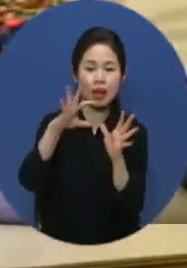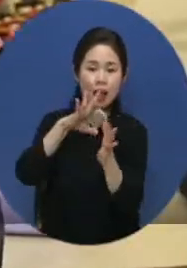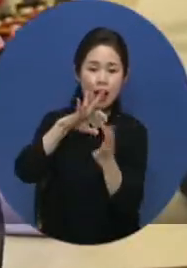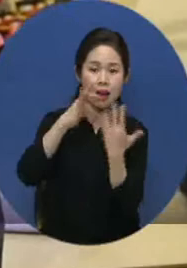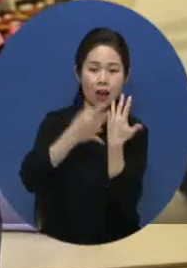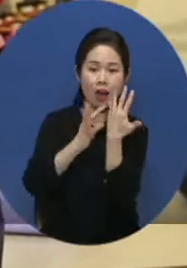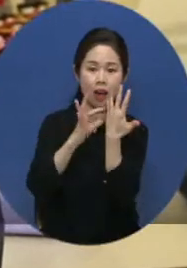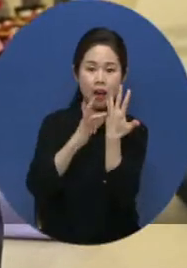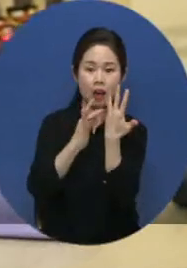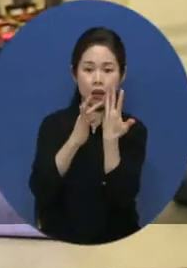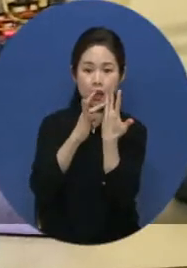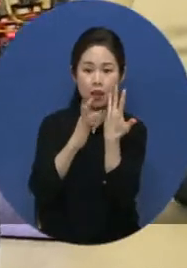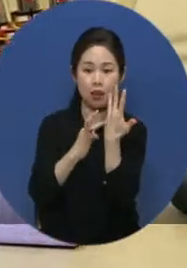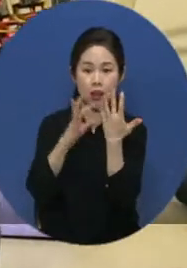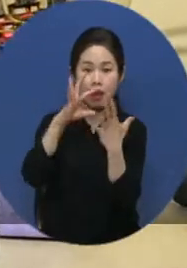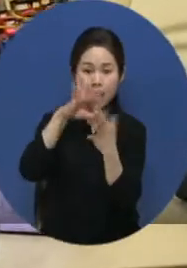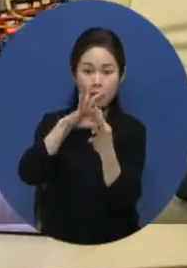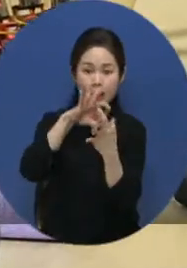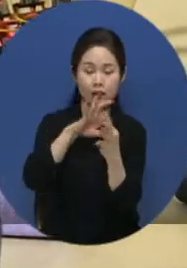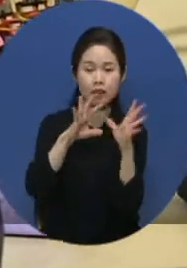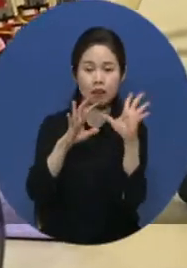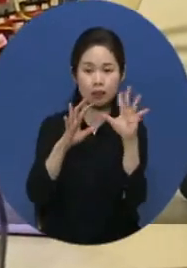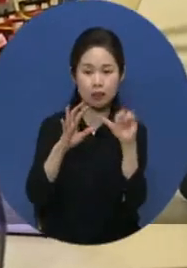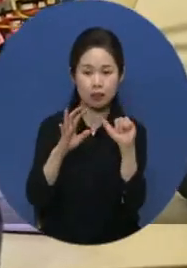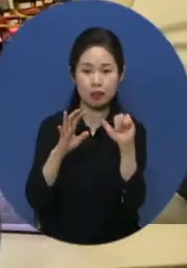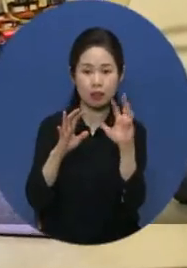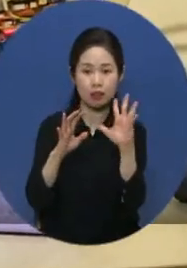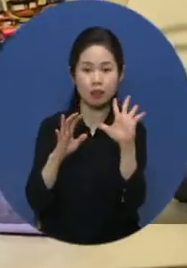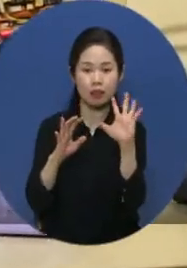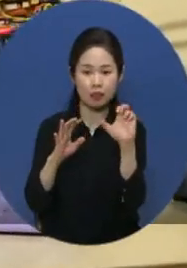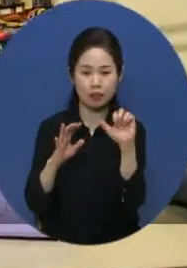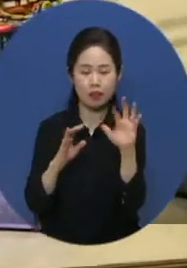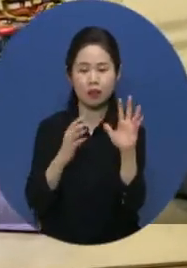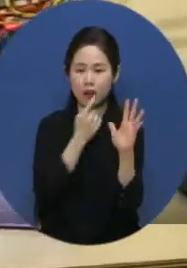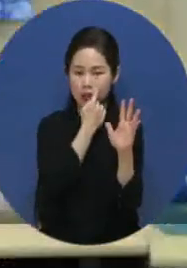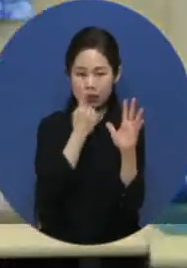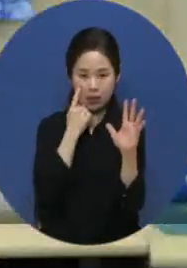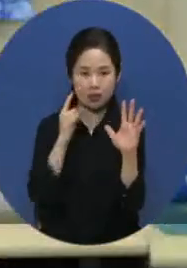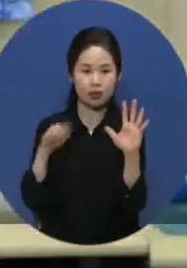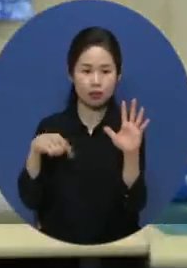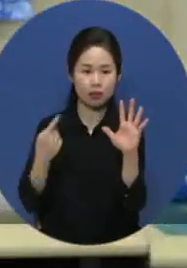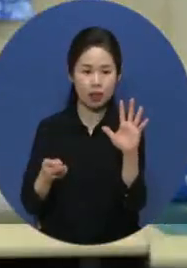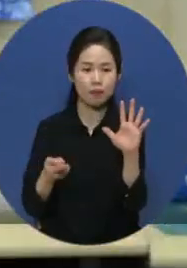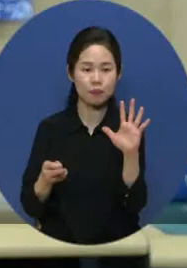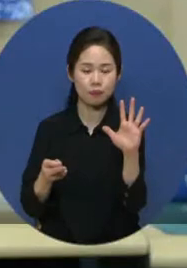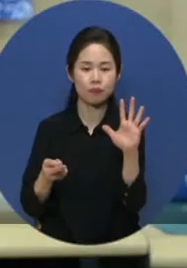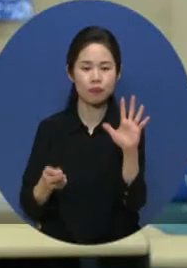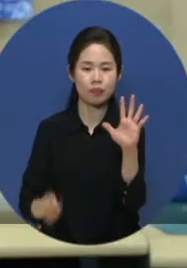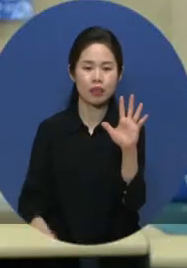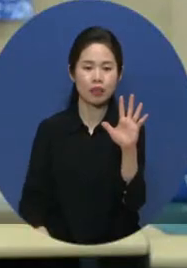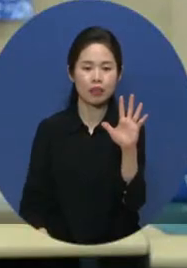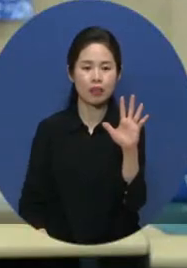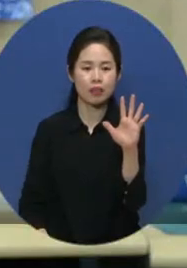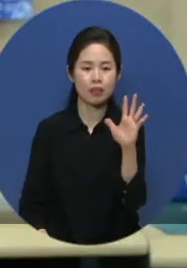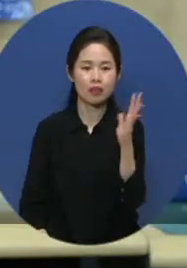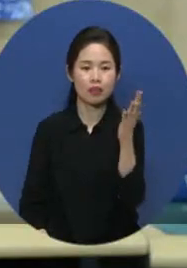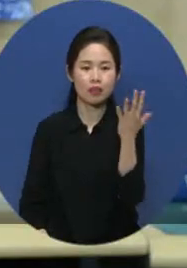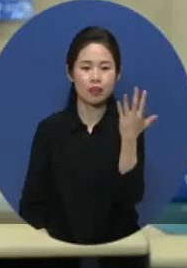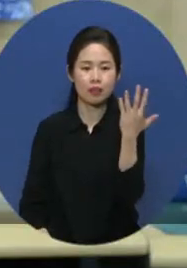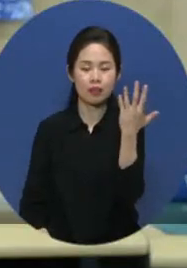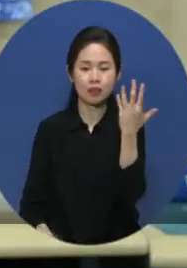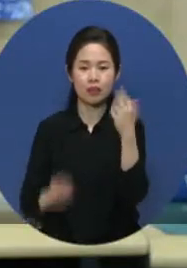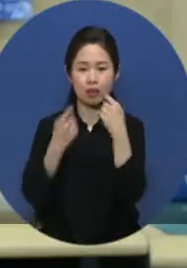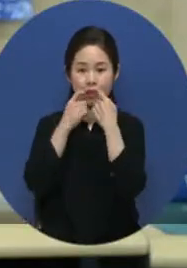이제 펴지는지 그런 것들을 확인하게 됩니다. 그 다음에 이제 이게 준비가 되면은 이제 개인